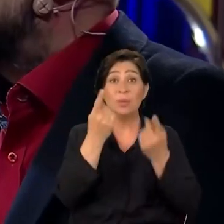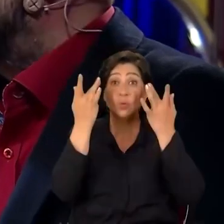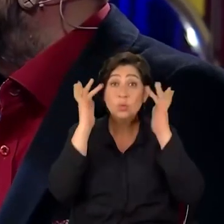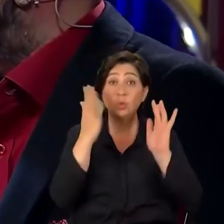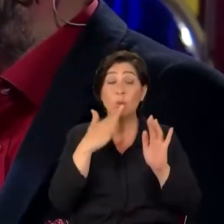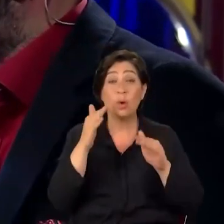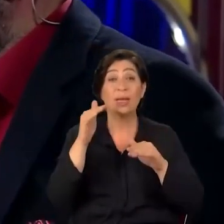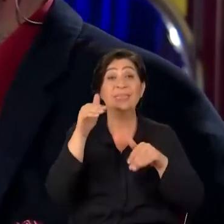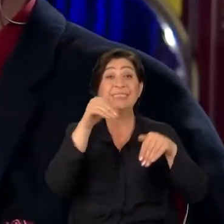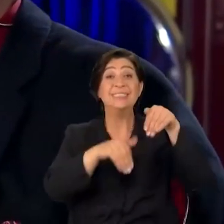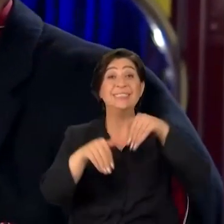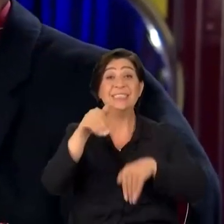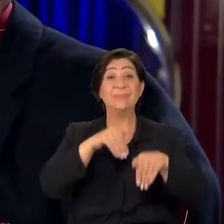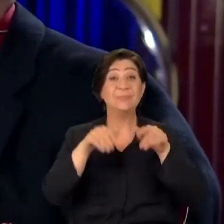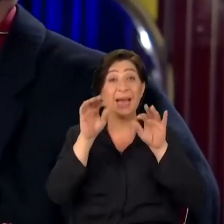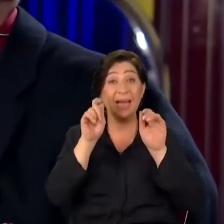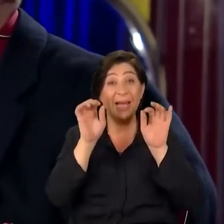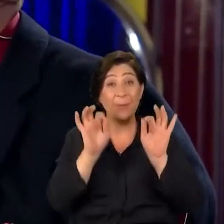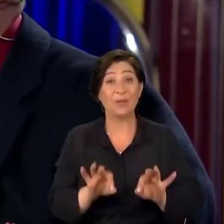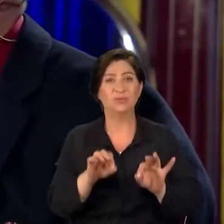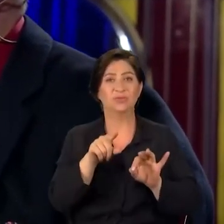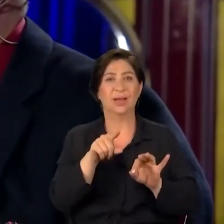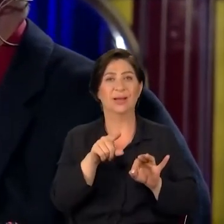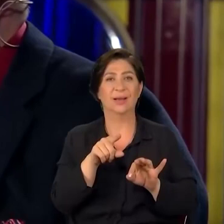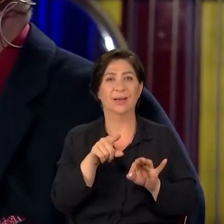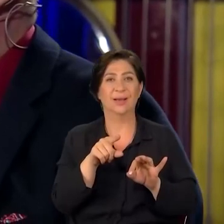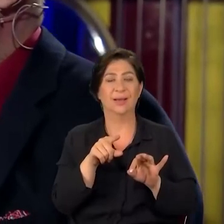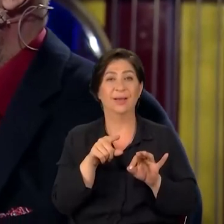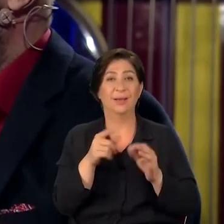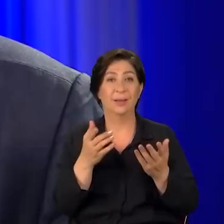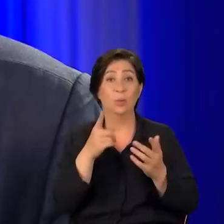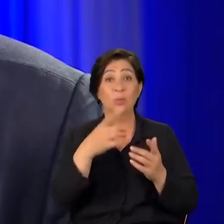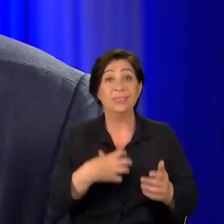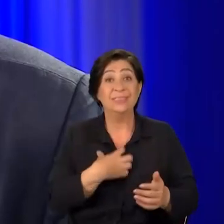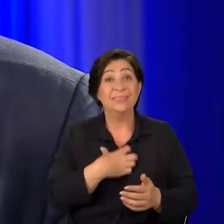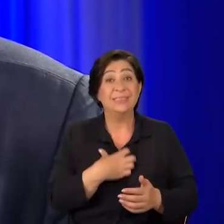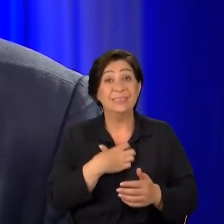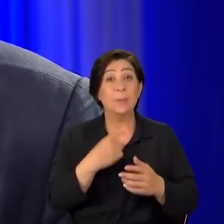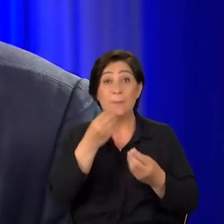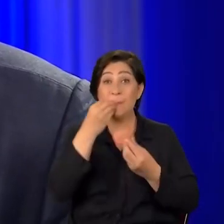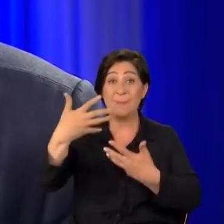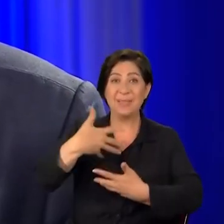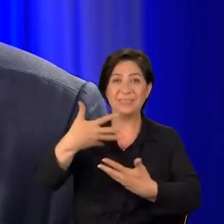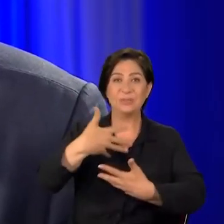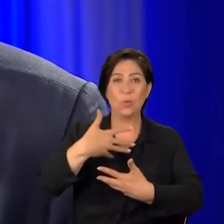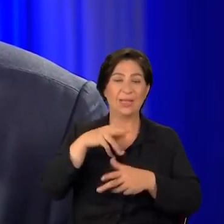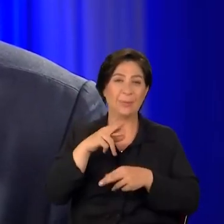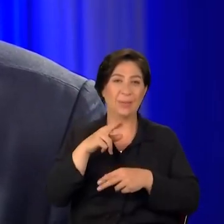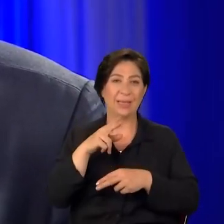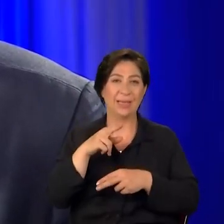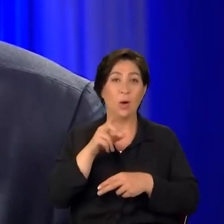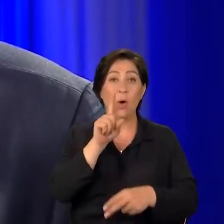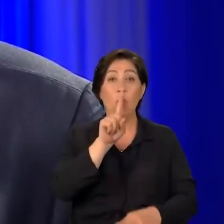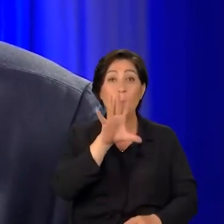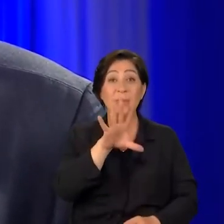böyle bir kültür yok. Seçimler yapılmaya başlanacak çünkü arkasından. Yok, evet, yok. Bu tedirginlikler bizi besliyor. İnsanlar